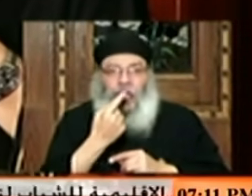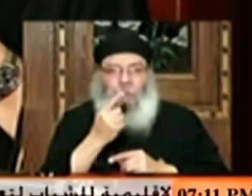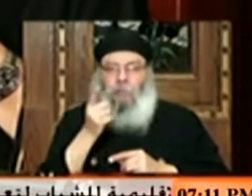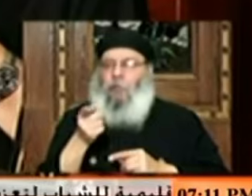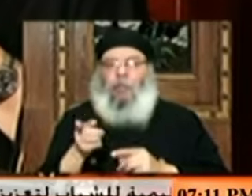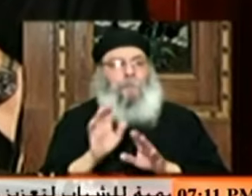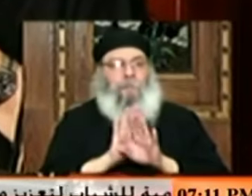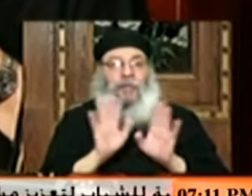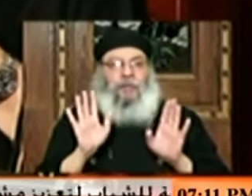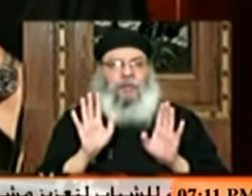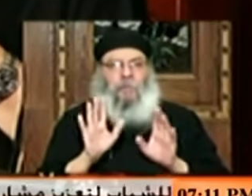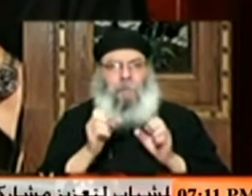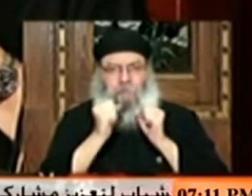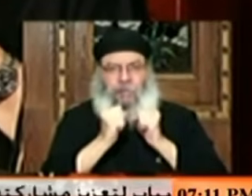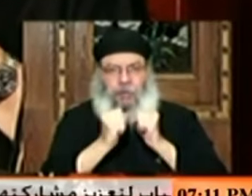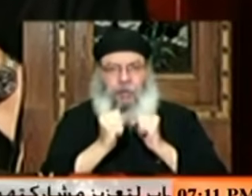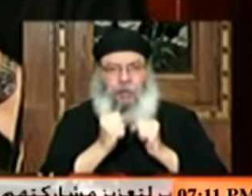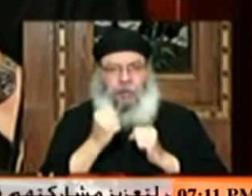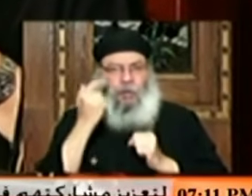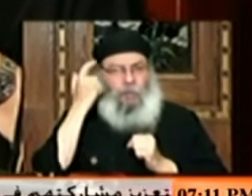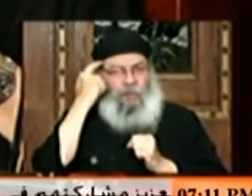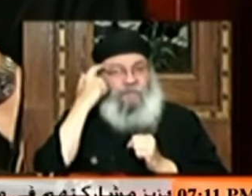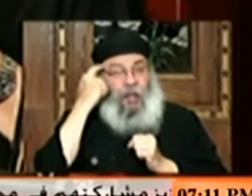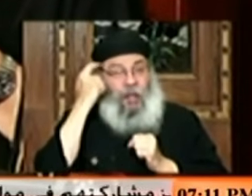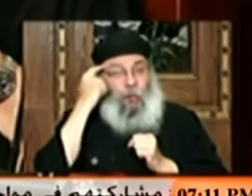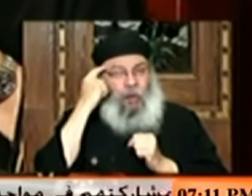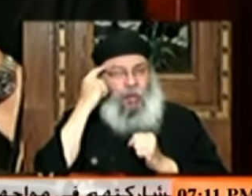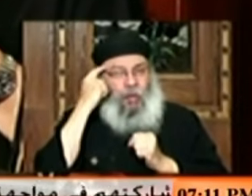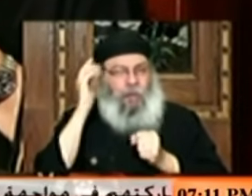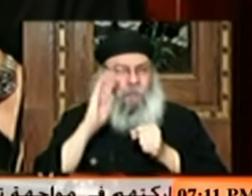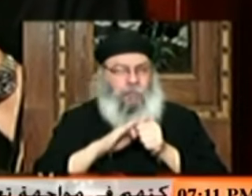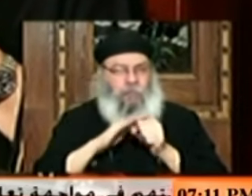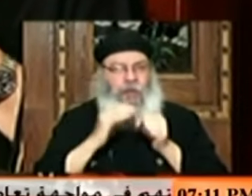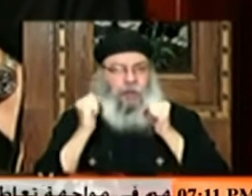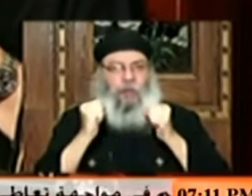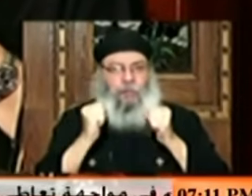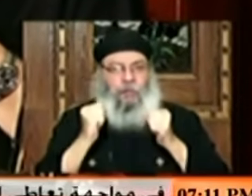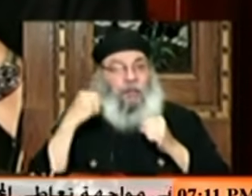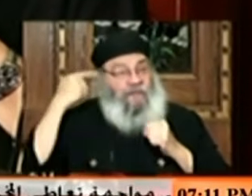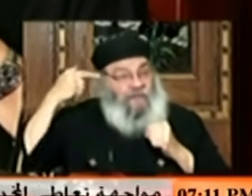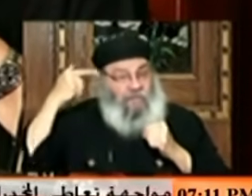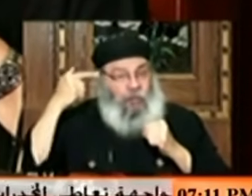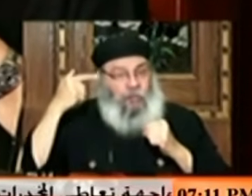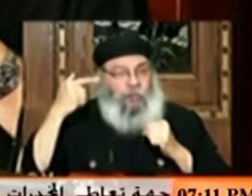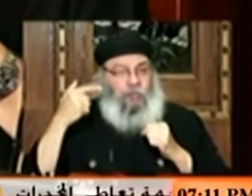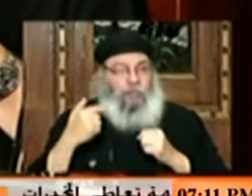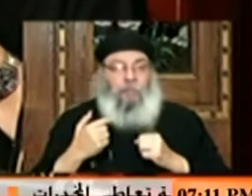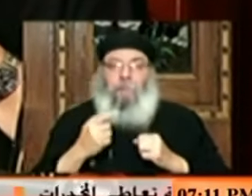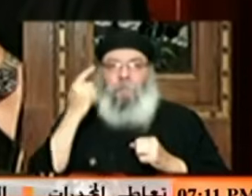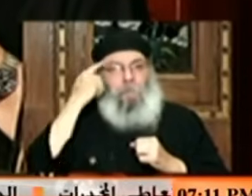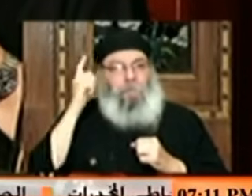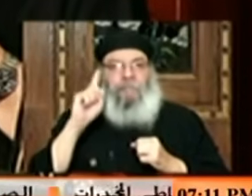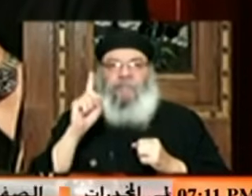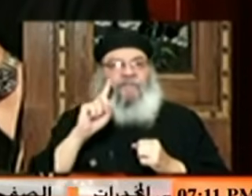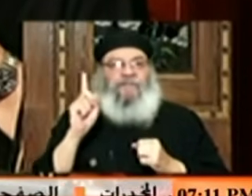هو يتمسك بجمود جوه عقله وجوه افكاره وما يقدرش